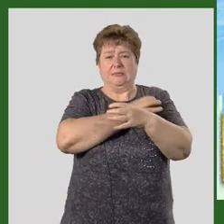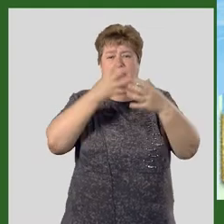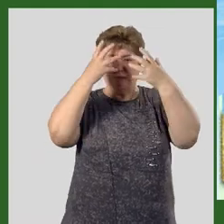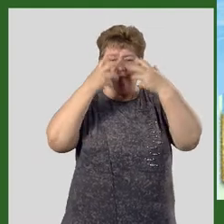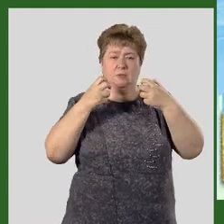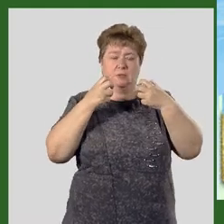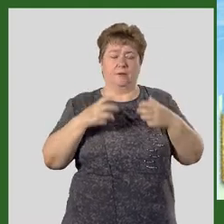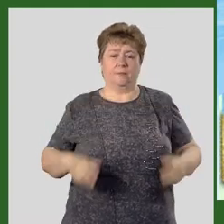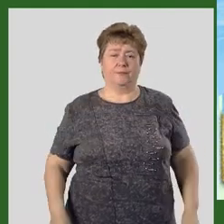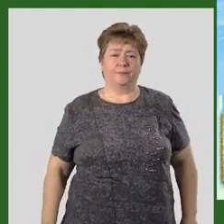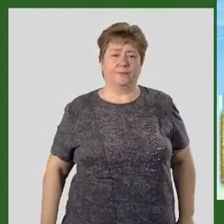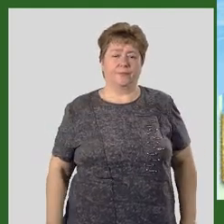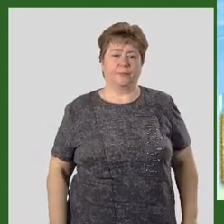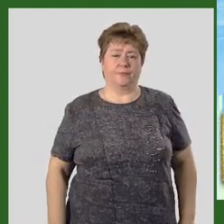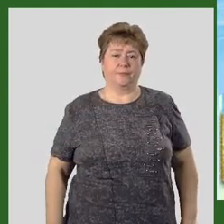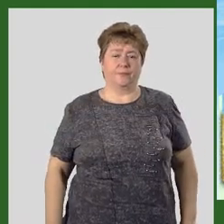темнота.